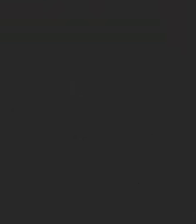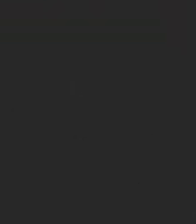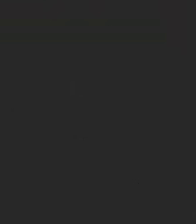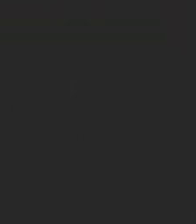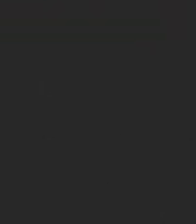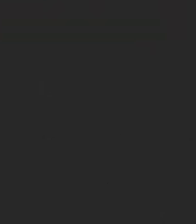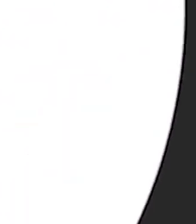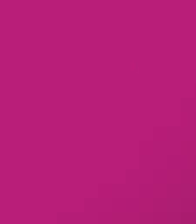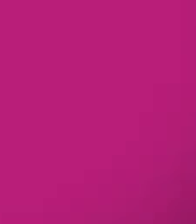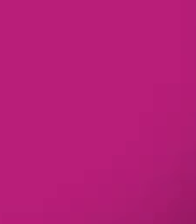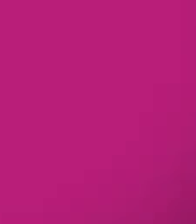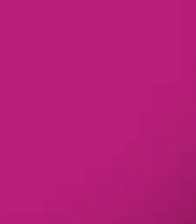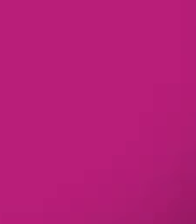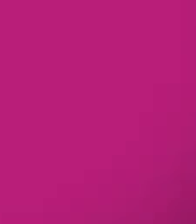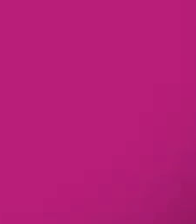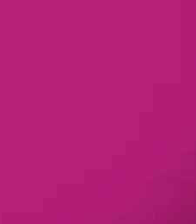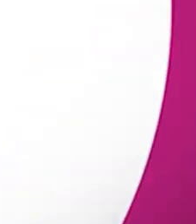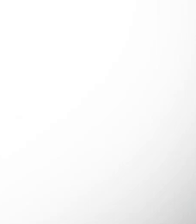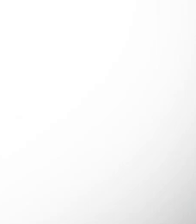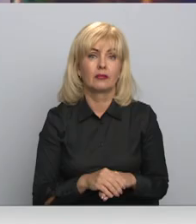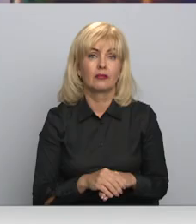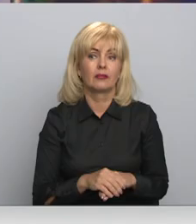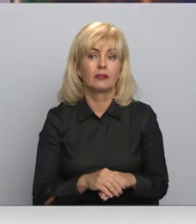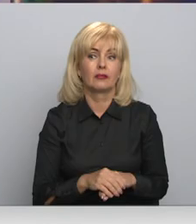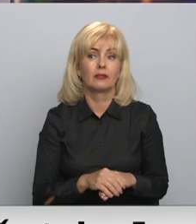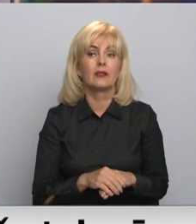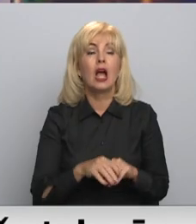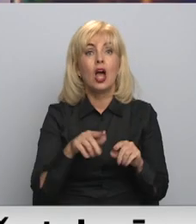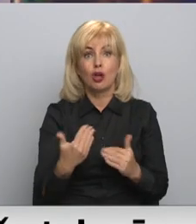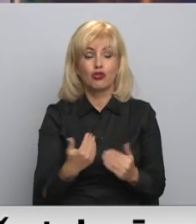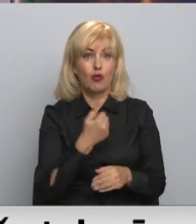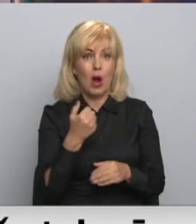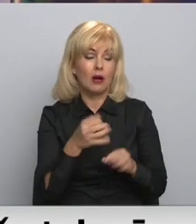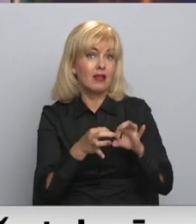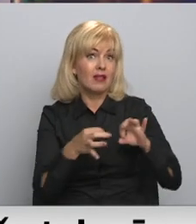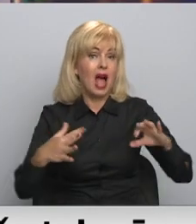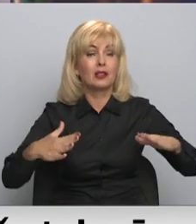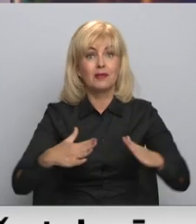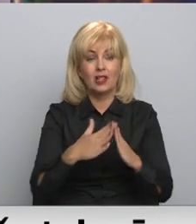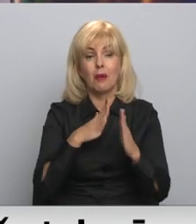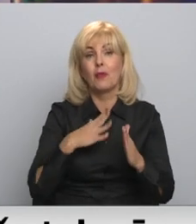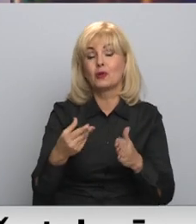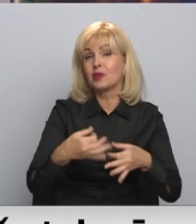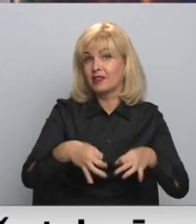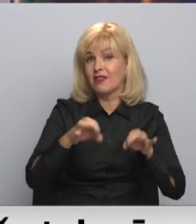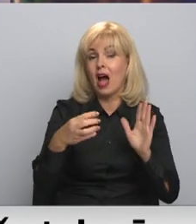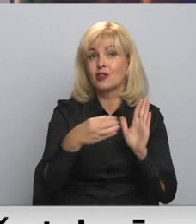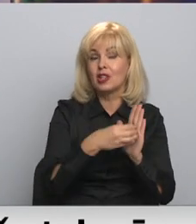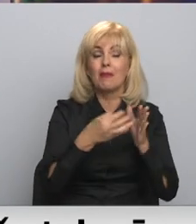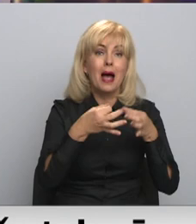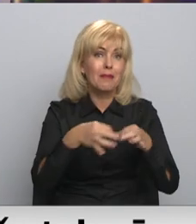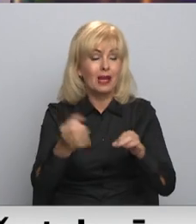Re, viss ēters ir te! Šā gada neatkarības svētkos mūsu nozīmīgākais simbols